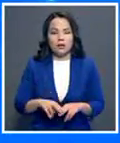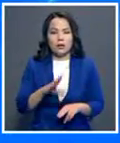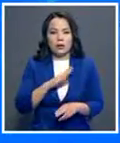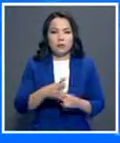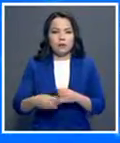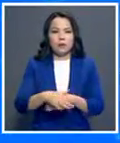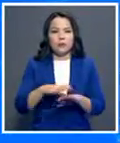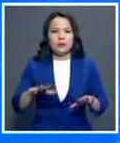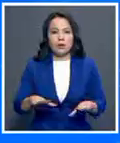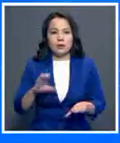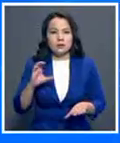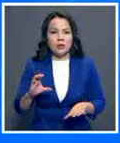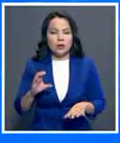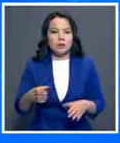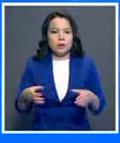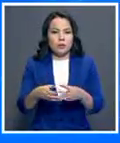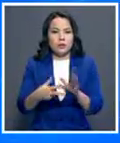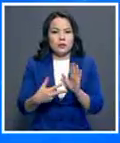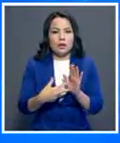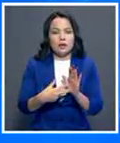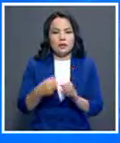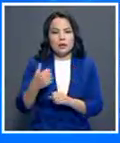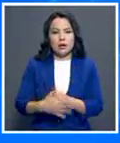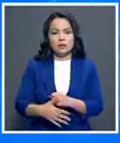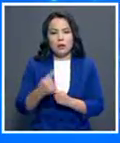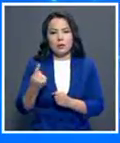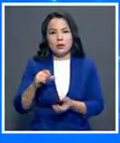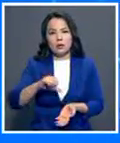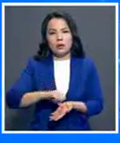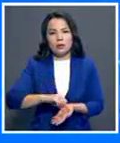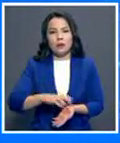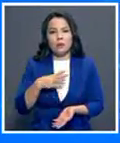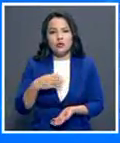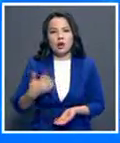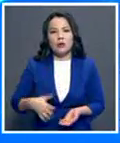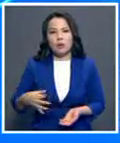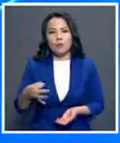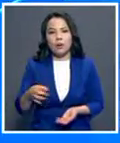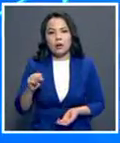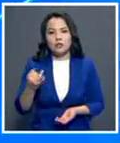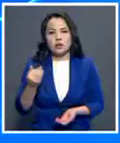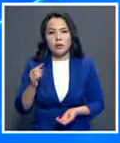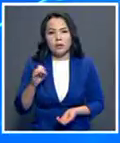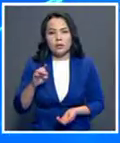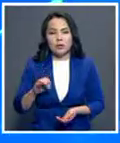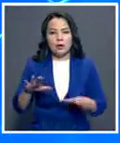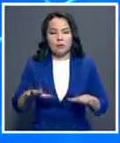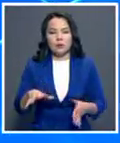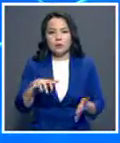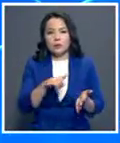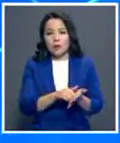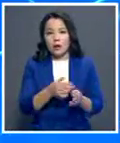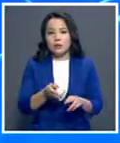тармағының бойына жоспарланған 8 станцияның бірі. Нысан Жамбыл облысындағы Айша-Бибі елді мекенінің маңында орналасқан. Газ құбыры